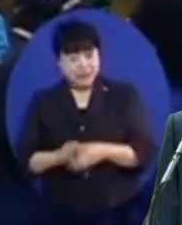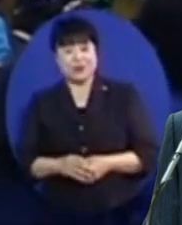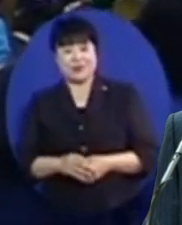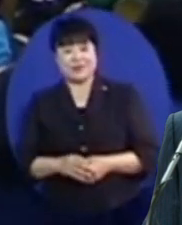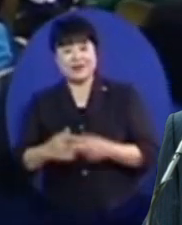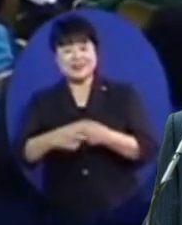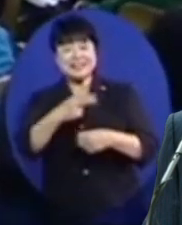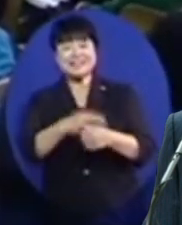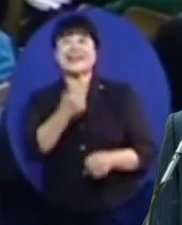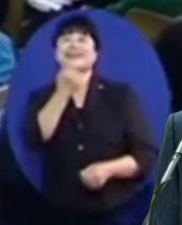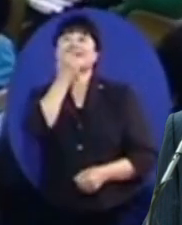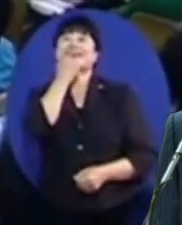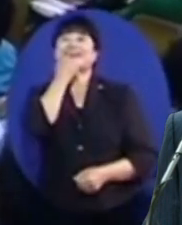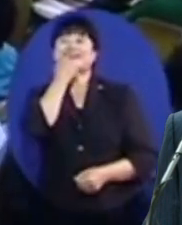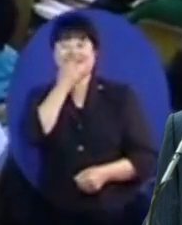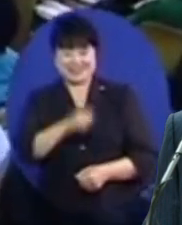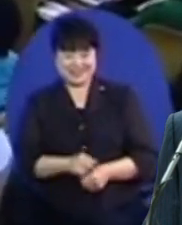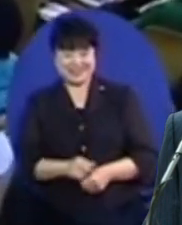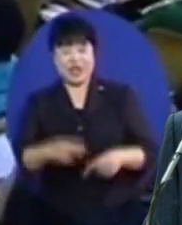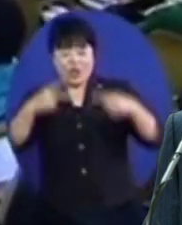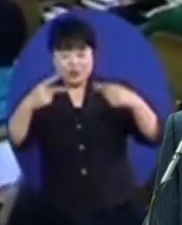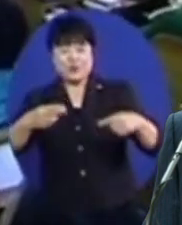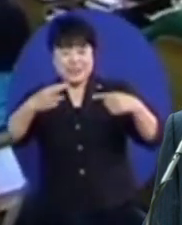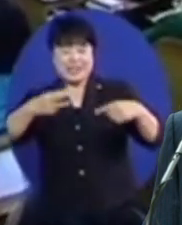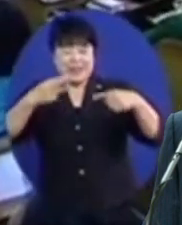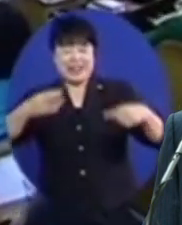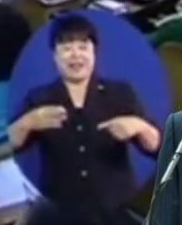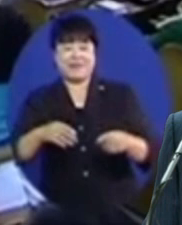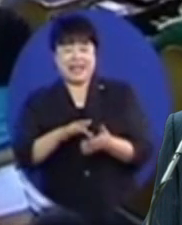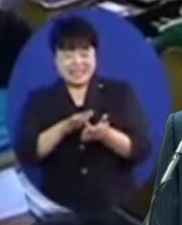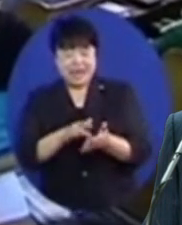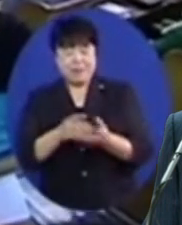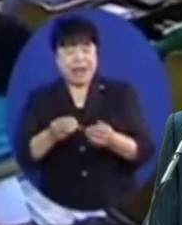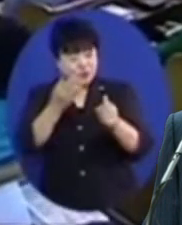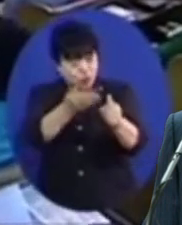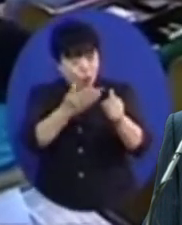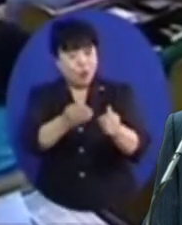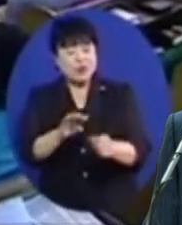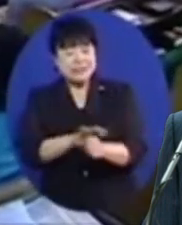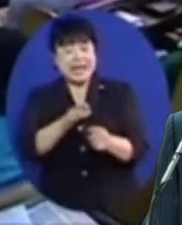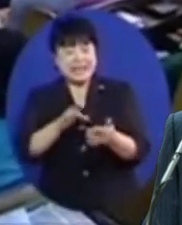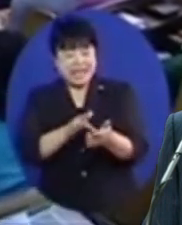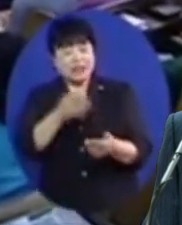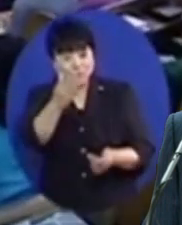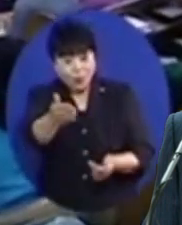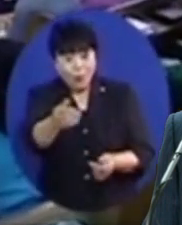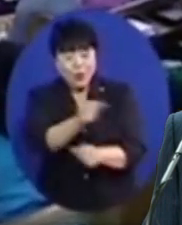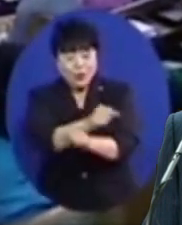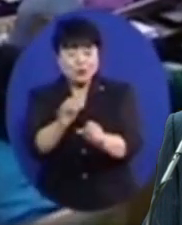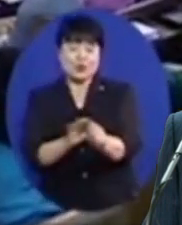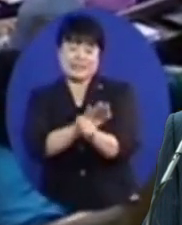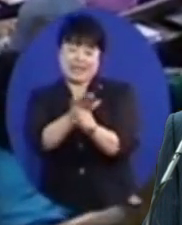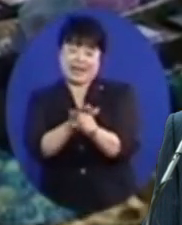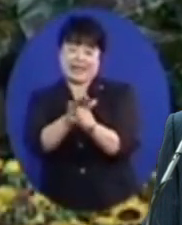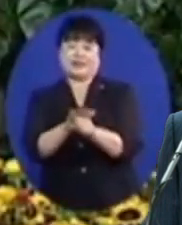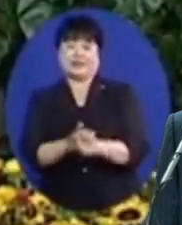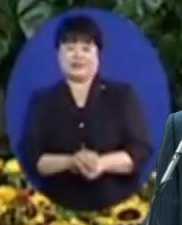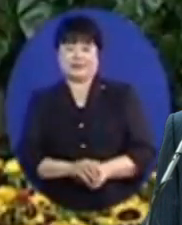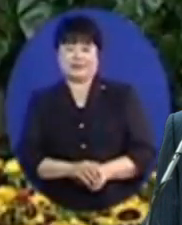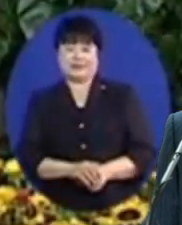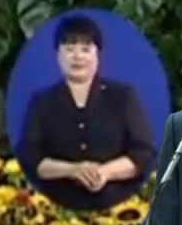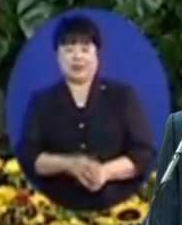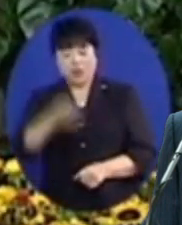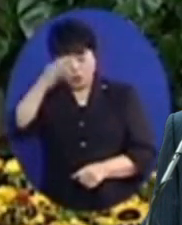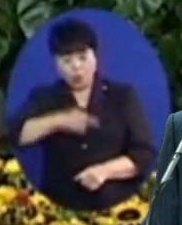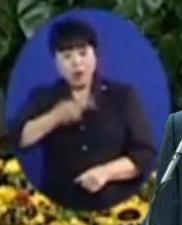의사는 그를 보고 웃으며 그땐 처방약을 두 배로 늘리지야 되지요 라고 말했습니다. 우리가 용서와 사랑을 해도 어떤 효과가 나타나지